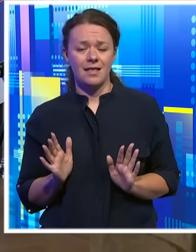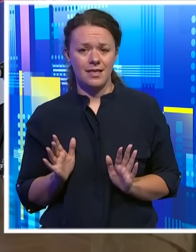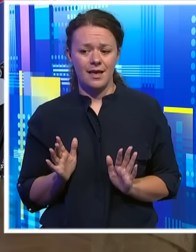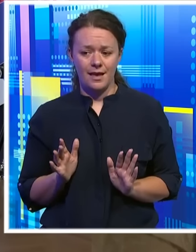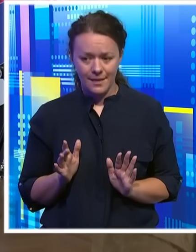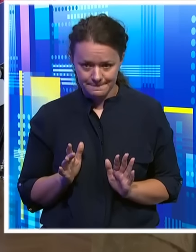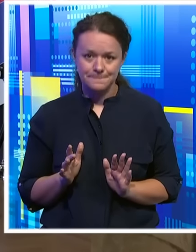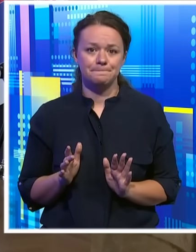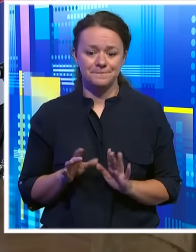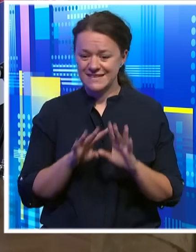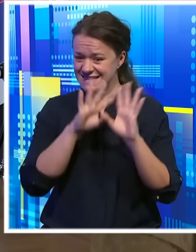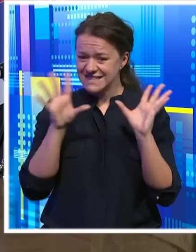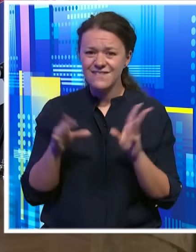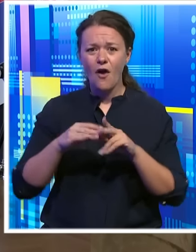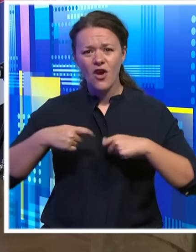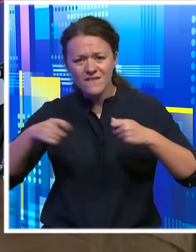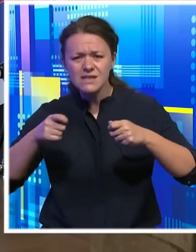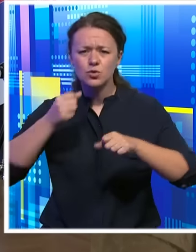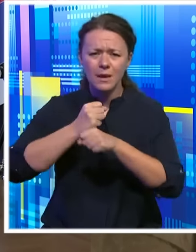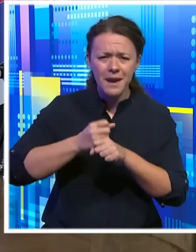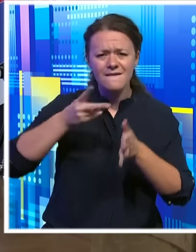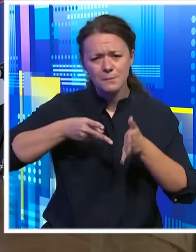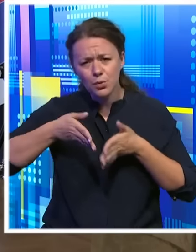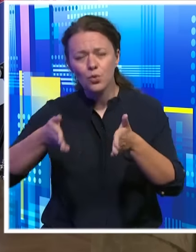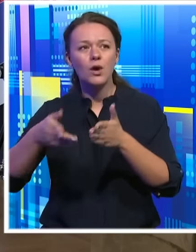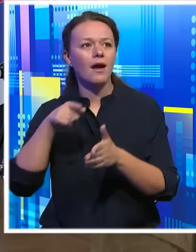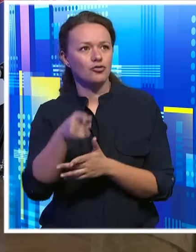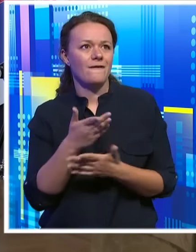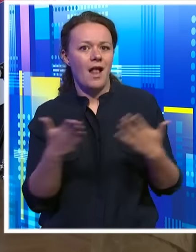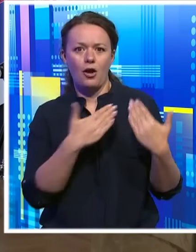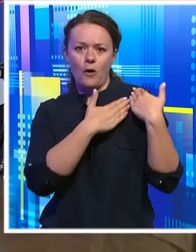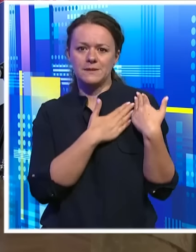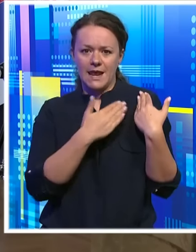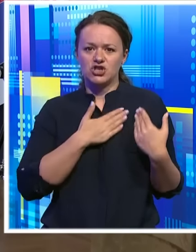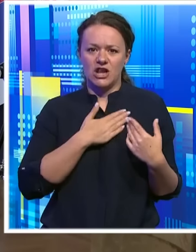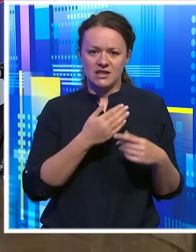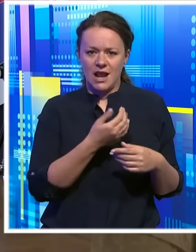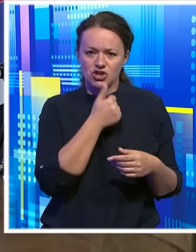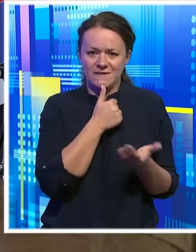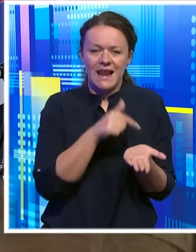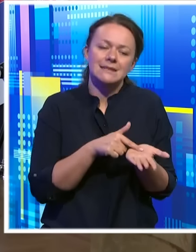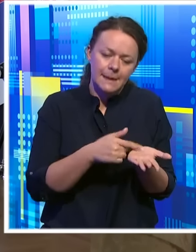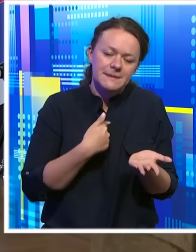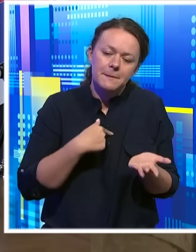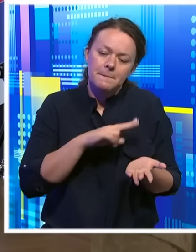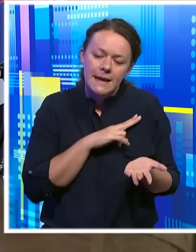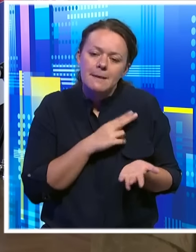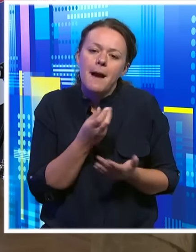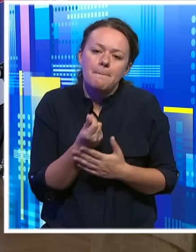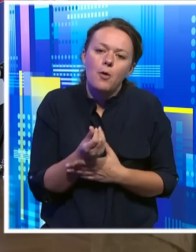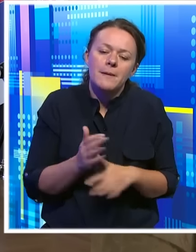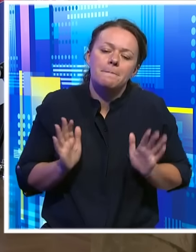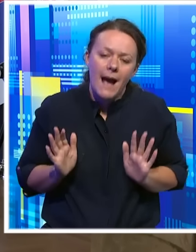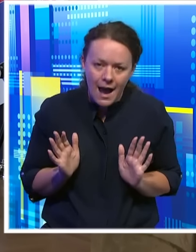veliko opterećenje ne samo na naše javne finansije, imamo mi para. Da biste vi razumeli, možemo